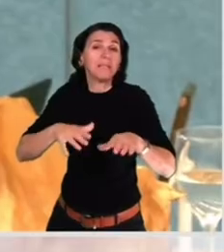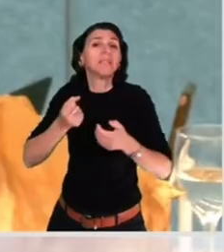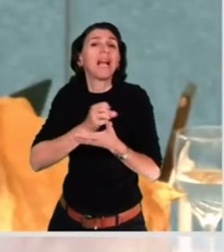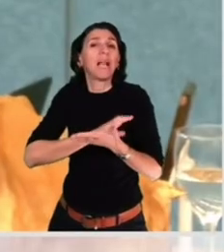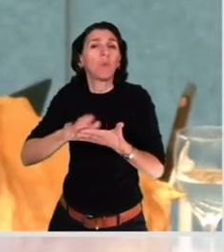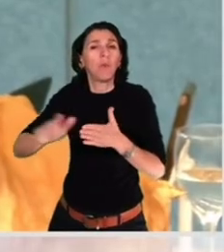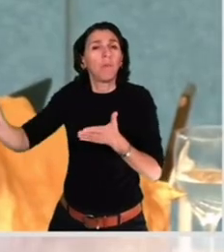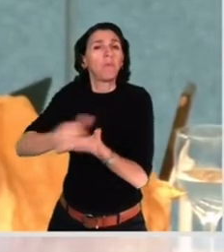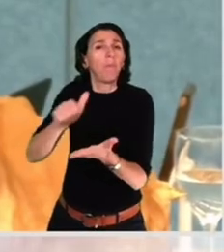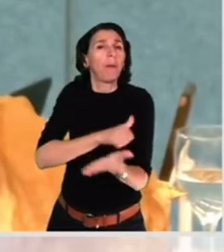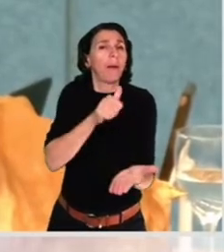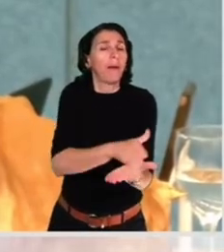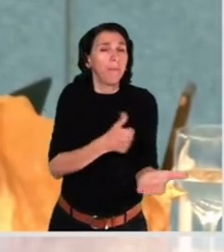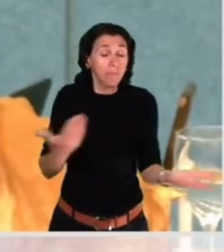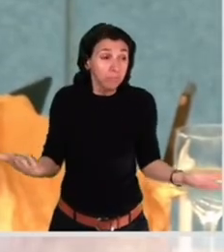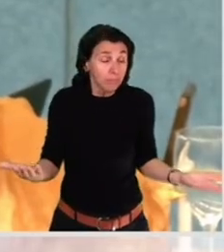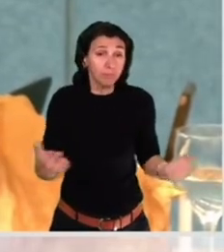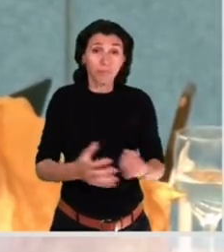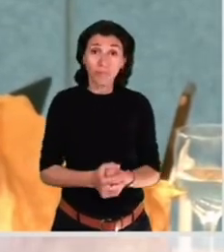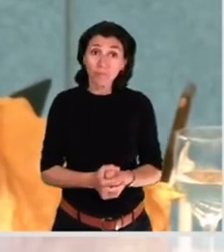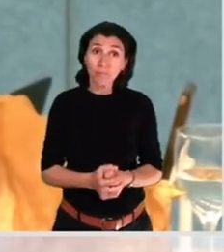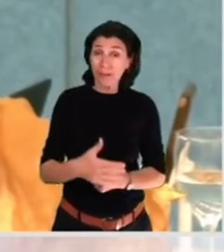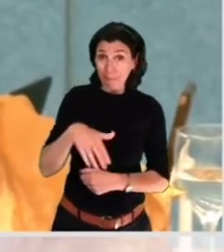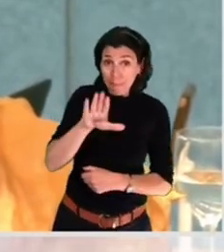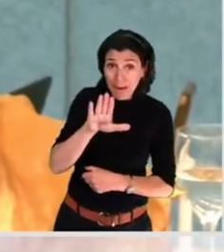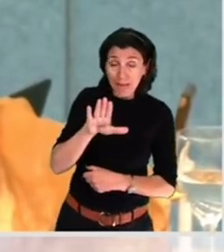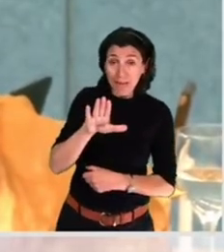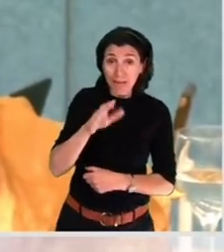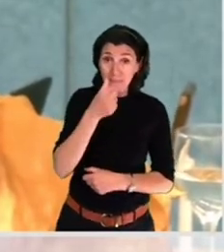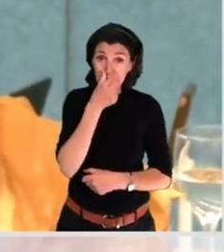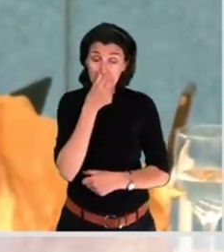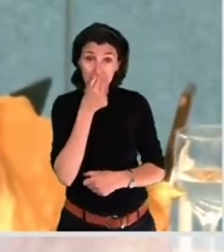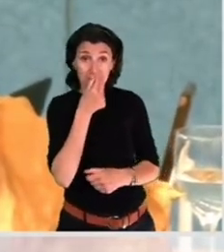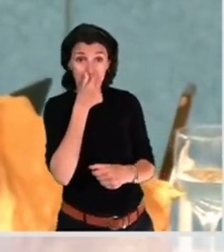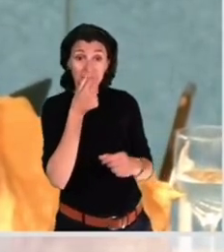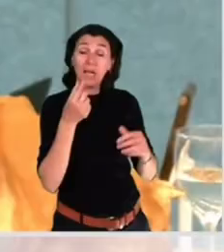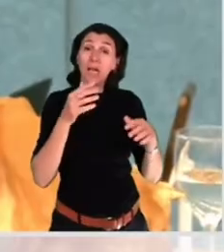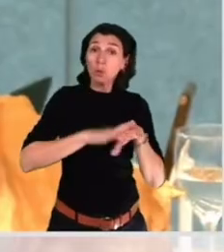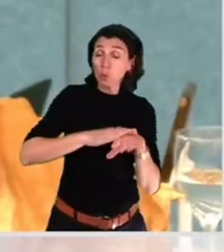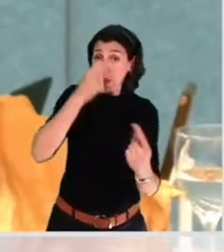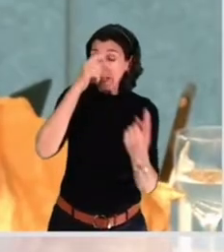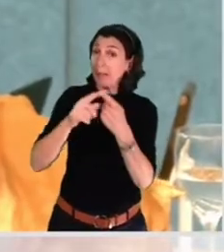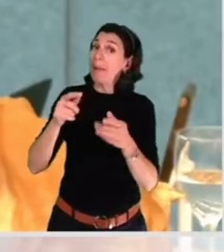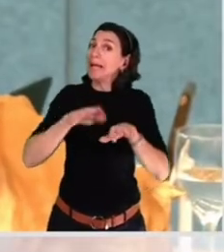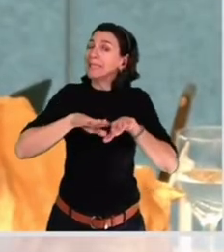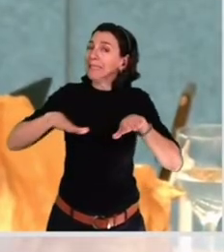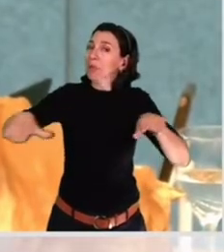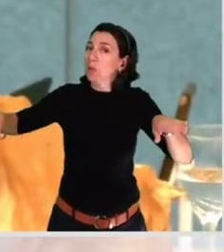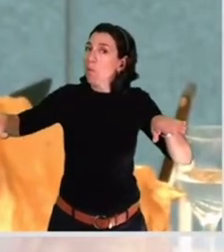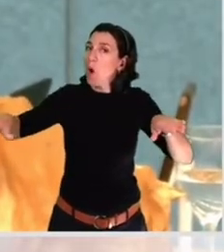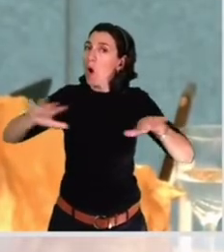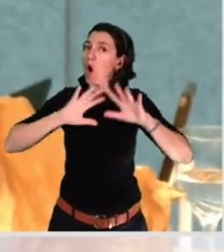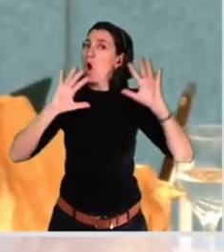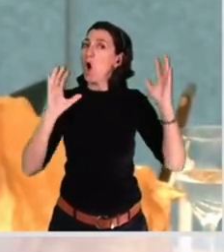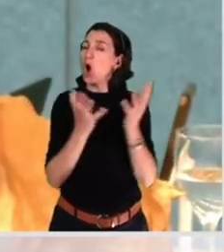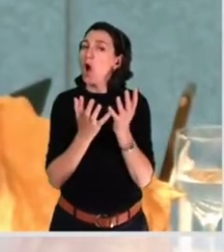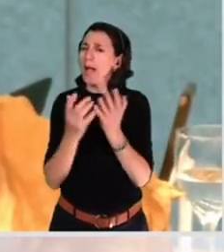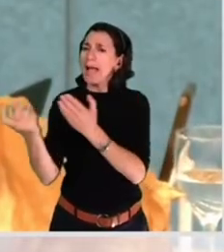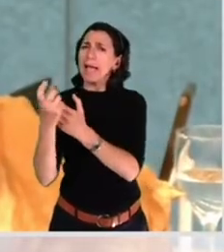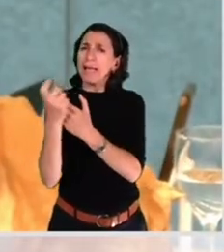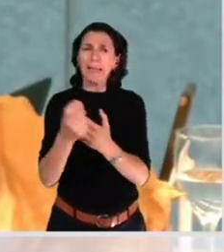gratuites. » Mais si on prend en compte toutes les contributions concernant le stationnement, cela fait 62% quand